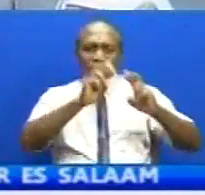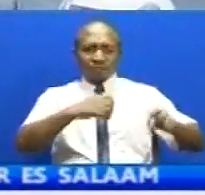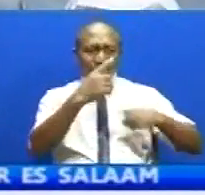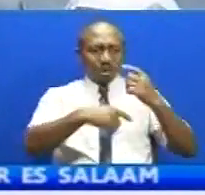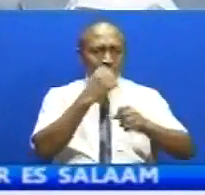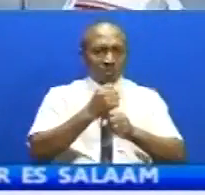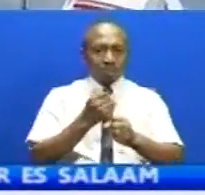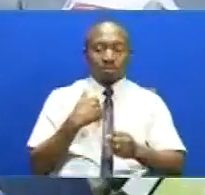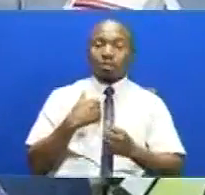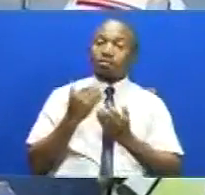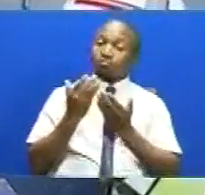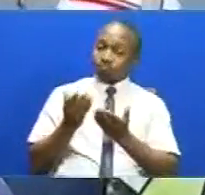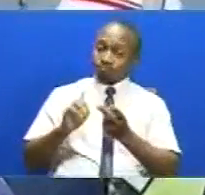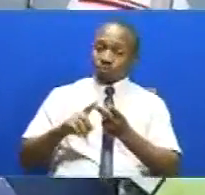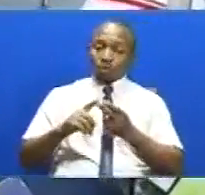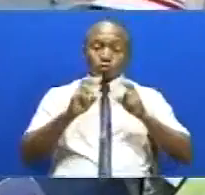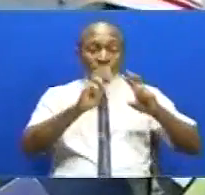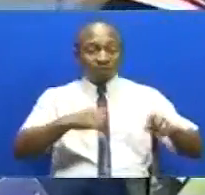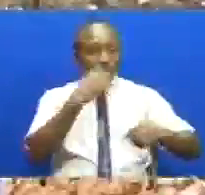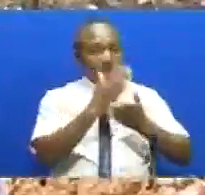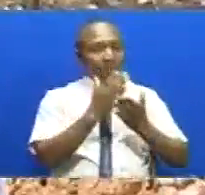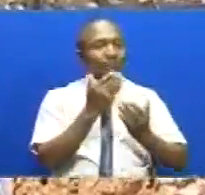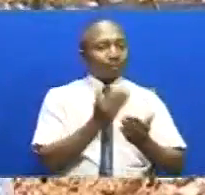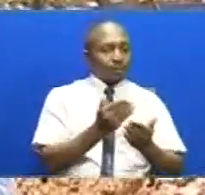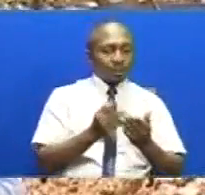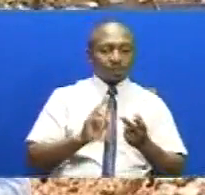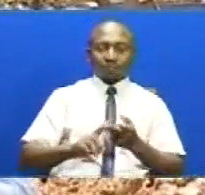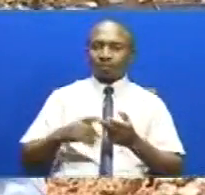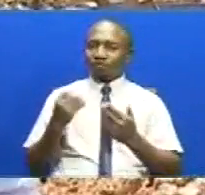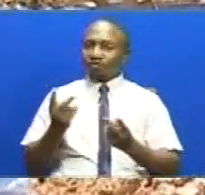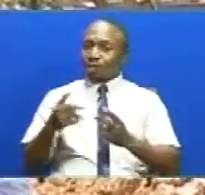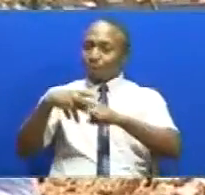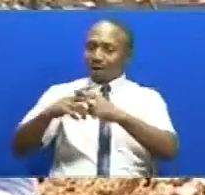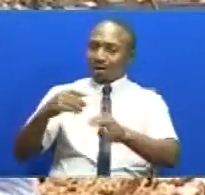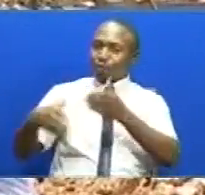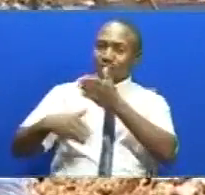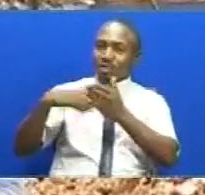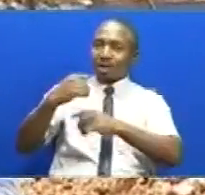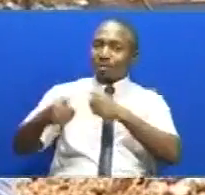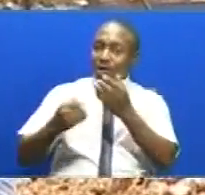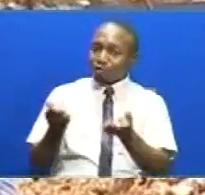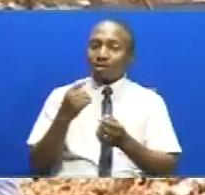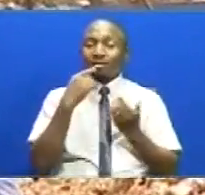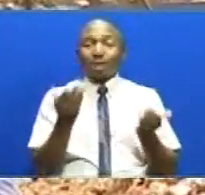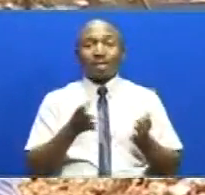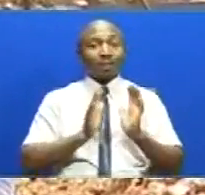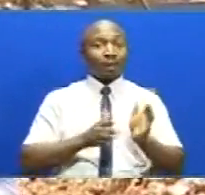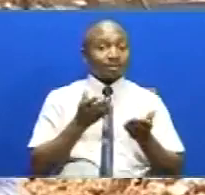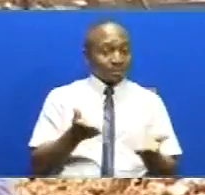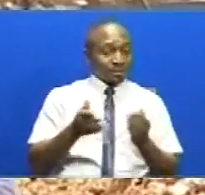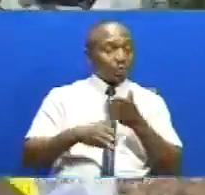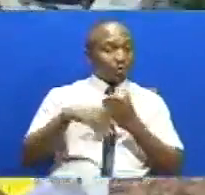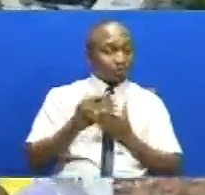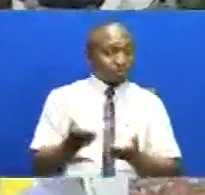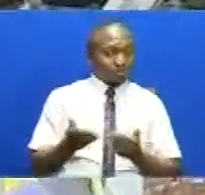wito wangu mimi hiyo stadi yao ikamilike mapema. Lakini wakandarasi wanaojenga mradi huu wanazungumziaje kasi ya ujenzi